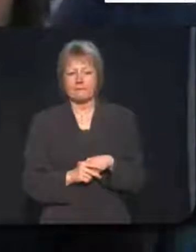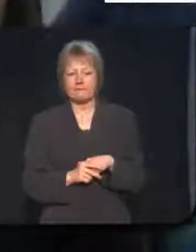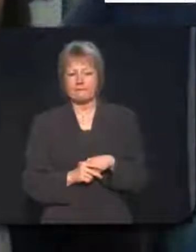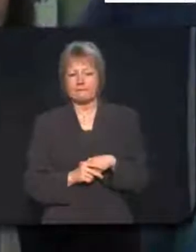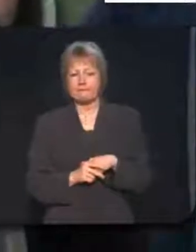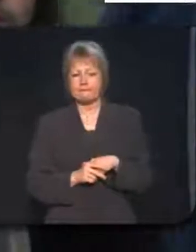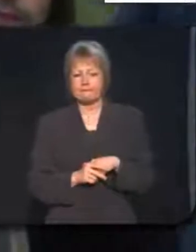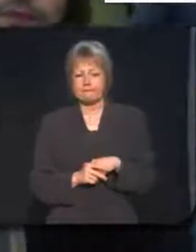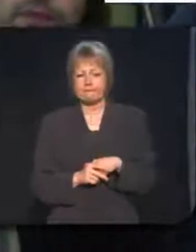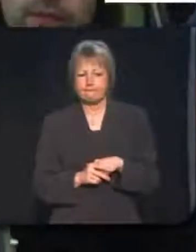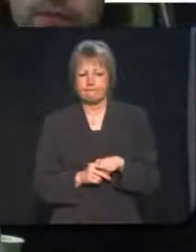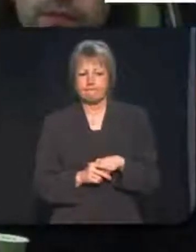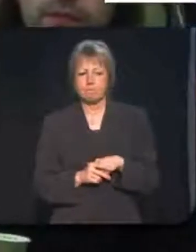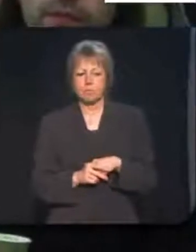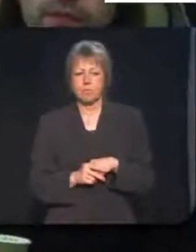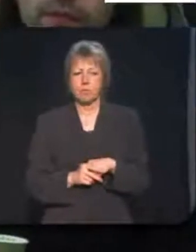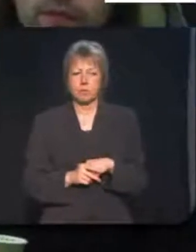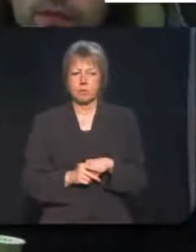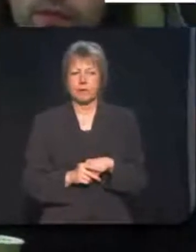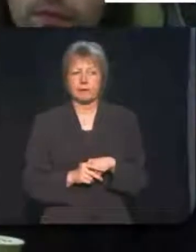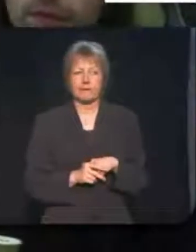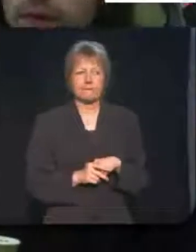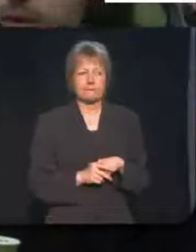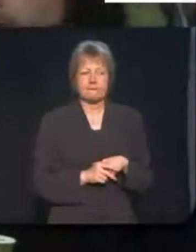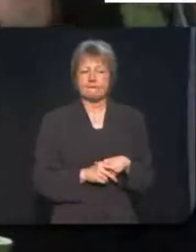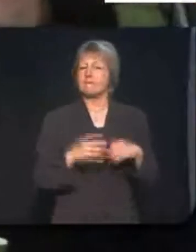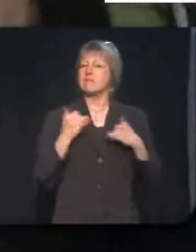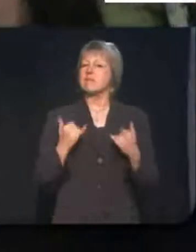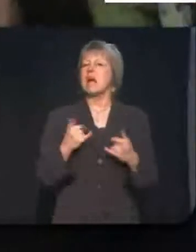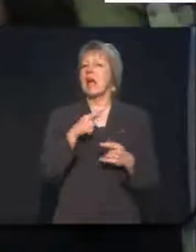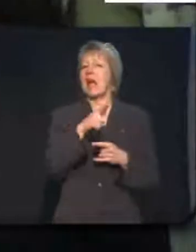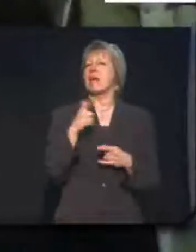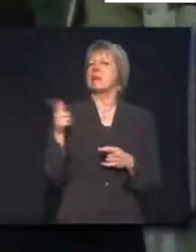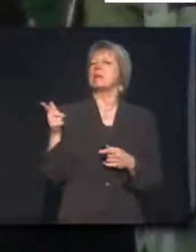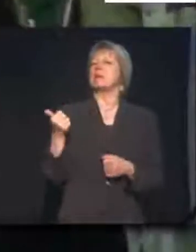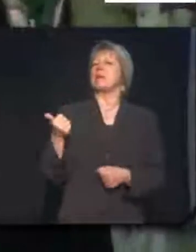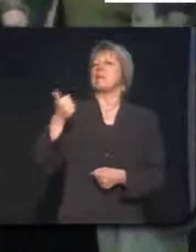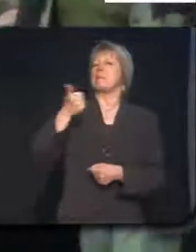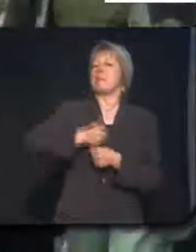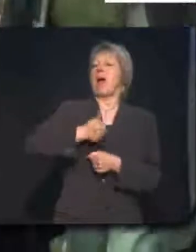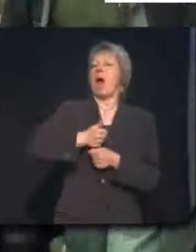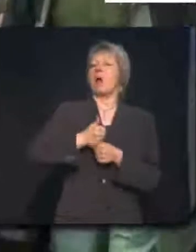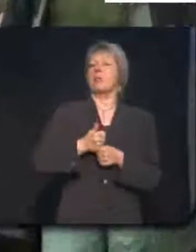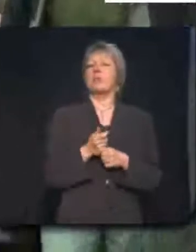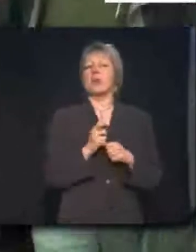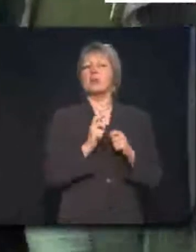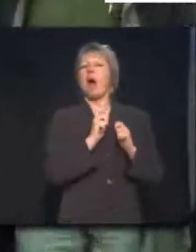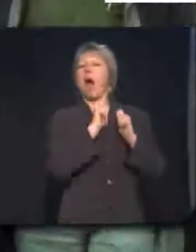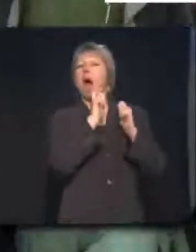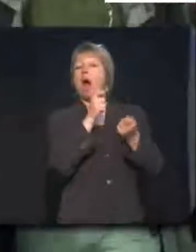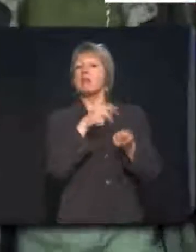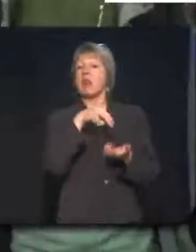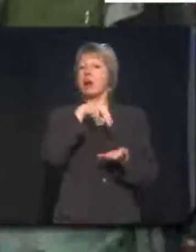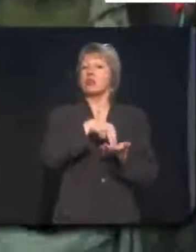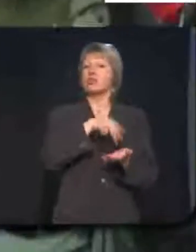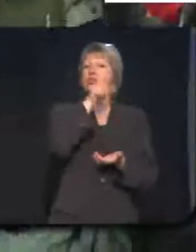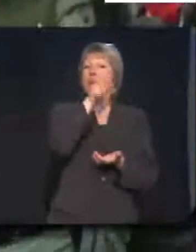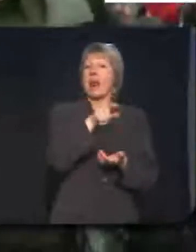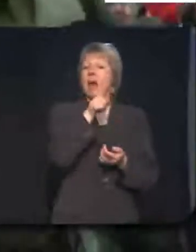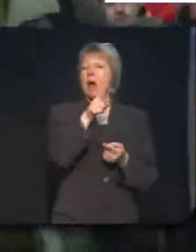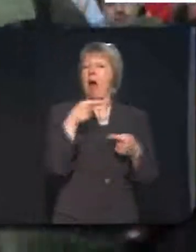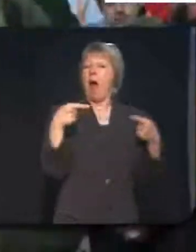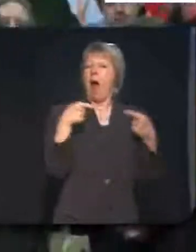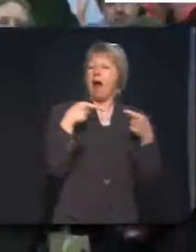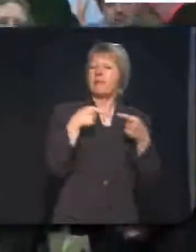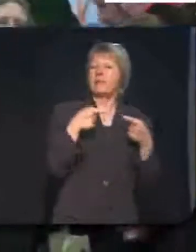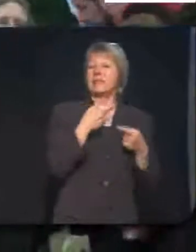ja hier wurde ja eben gerade irgendwie die Behauptung aufgestellt dass es hier ein Antragsteller gäbe der Antisemit wäre ich